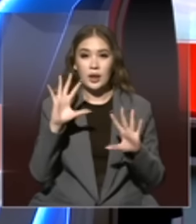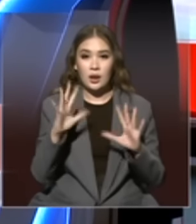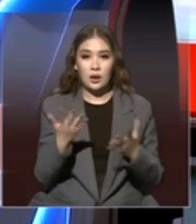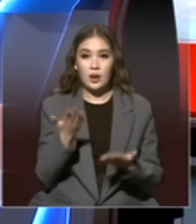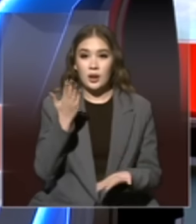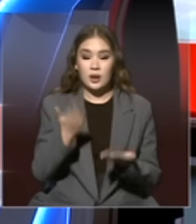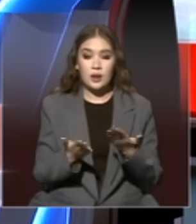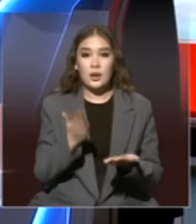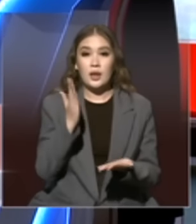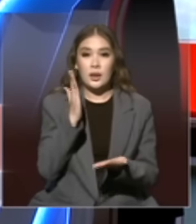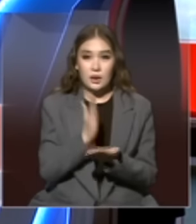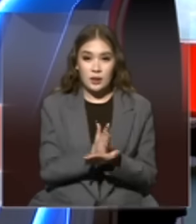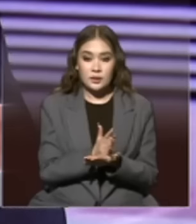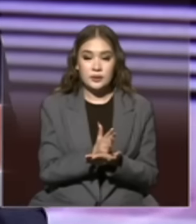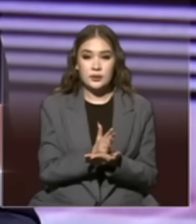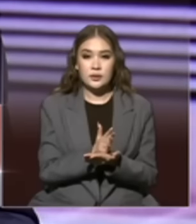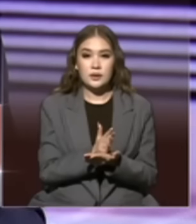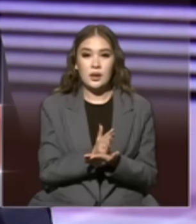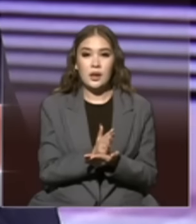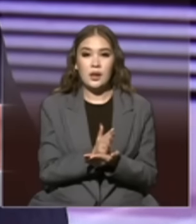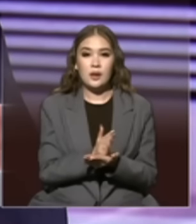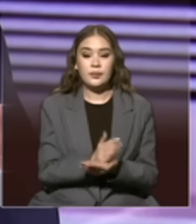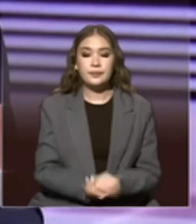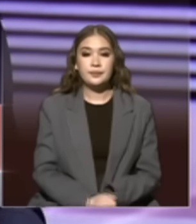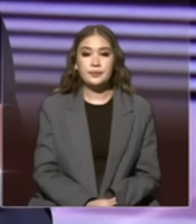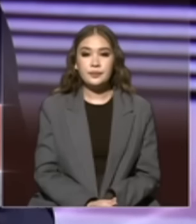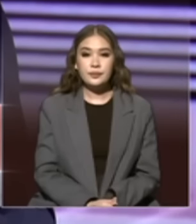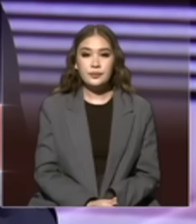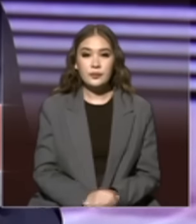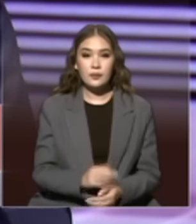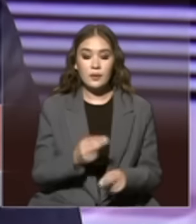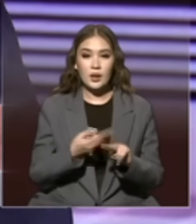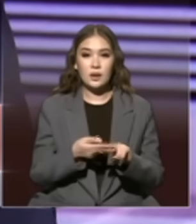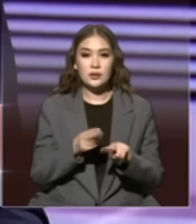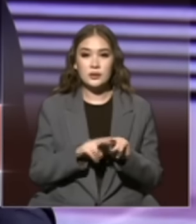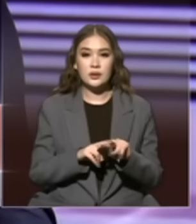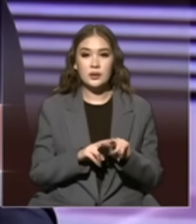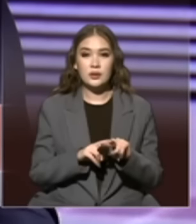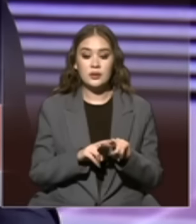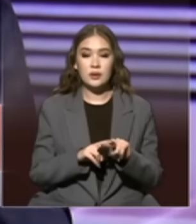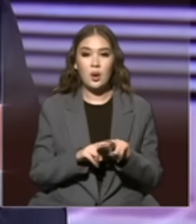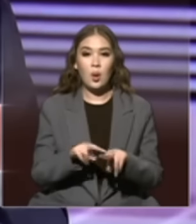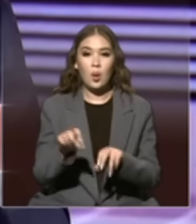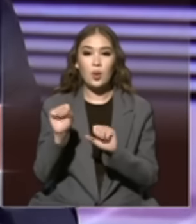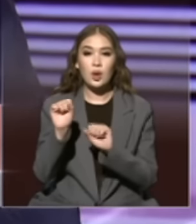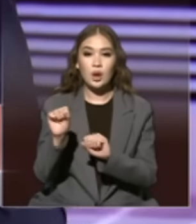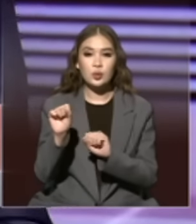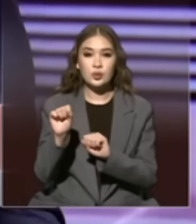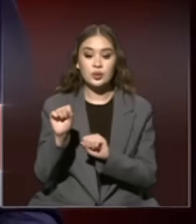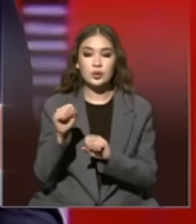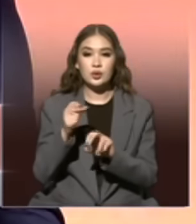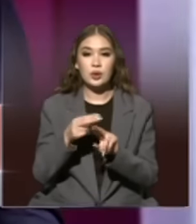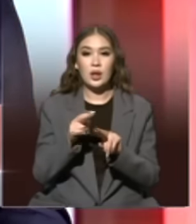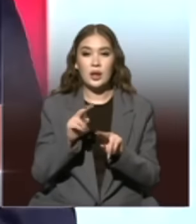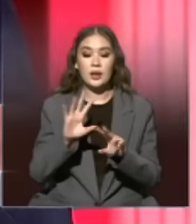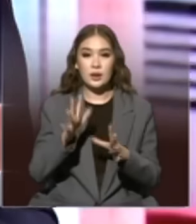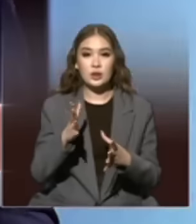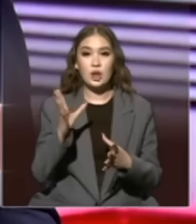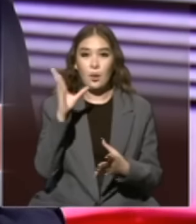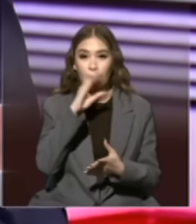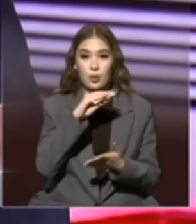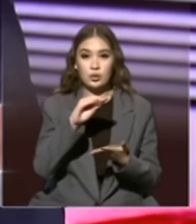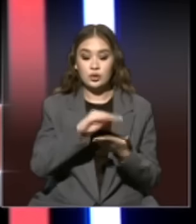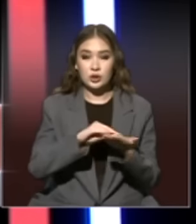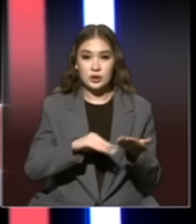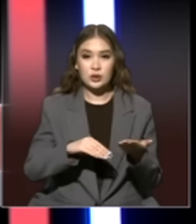шешсе, егер бұлтартпайтын негізді қорғаушы адвокат келтірсе, ол